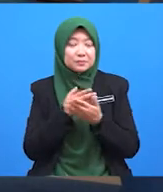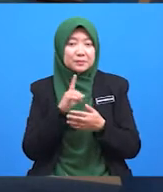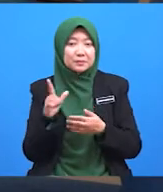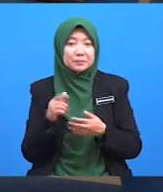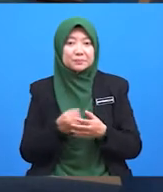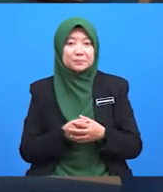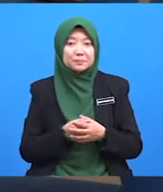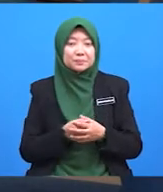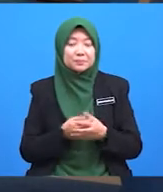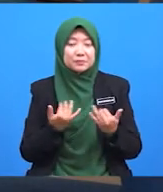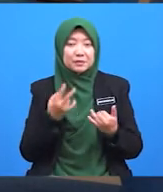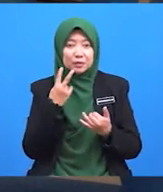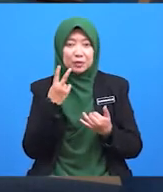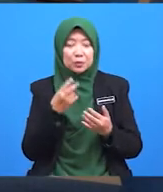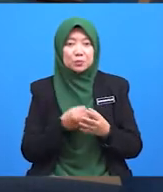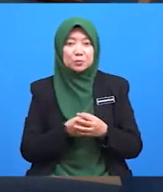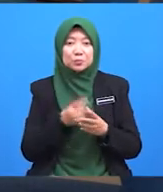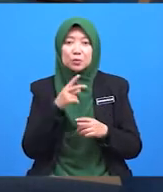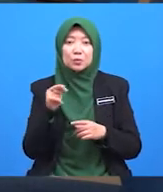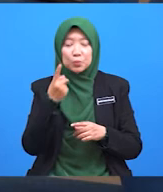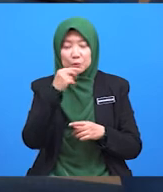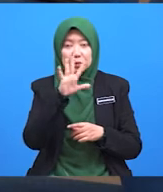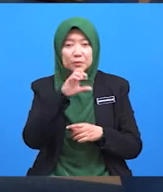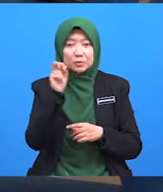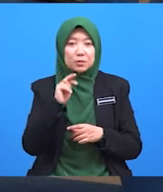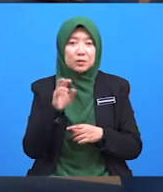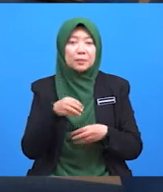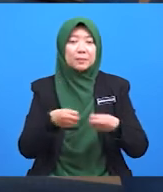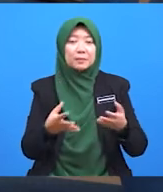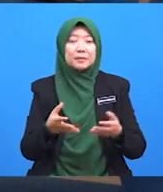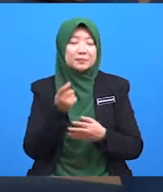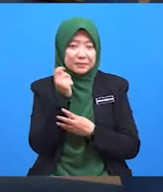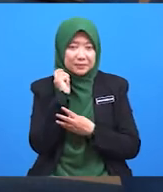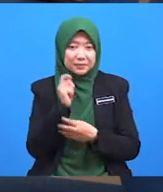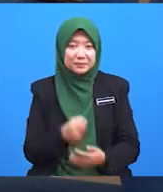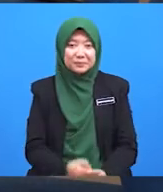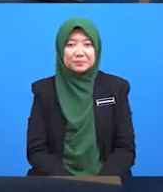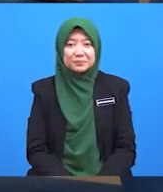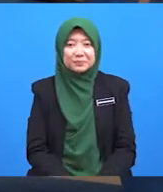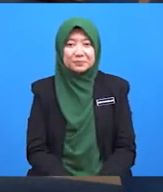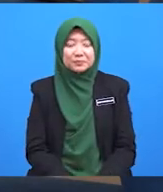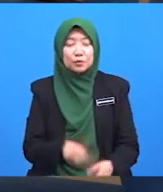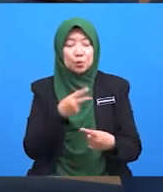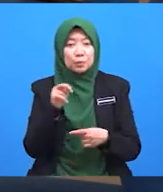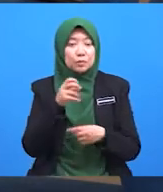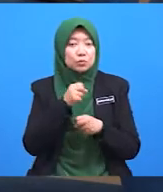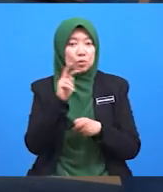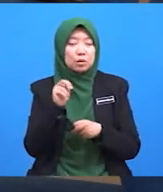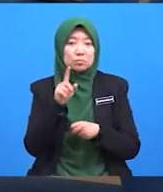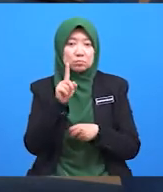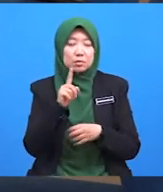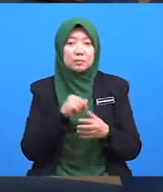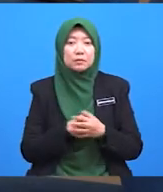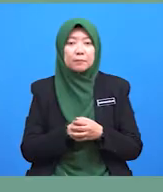Baiklah, mari kita semak jawapan bagi 5 soalan yang diberikan sebentar tadi. Jawapan bagi soalan